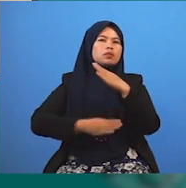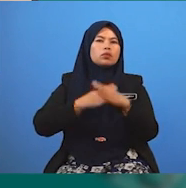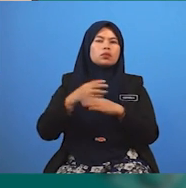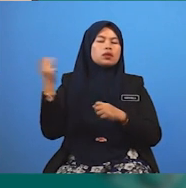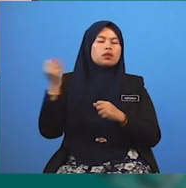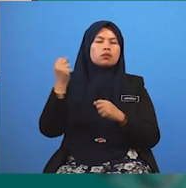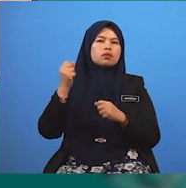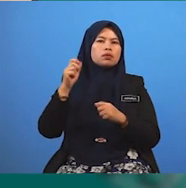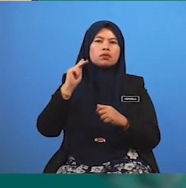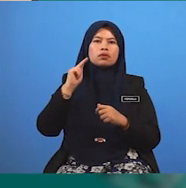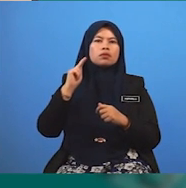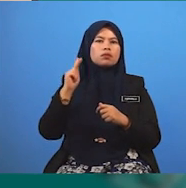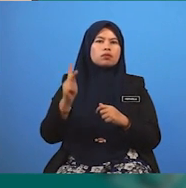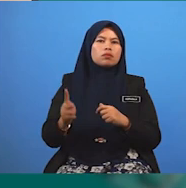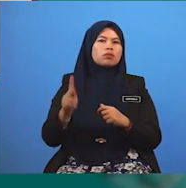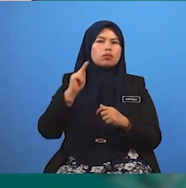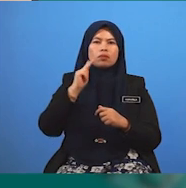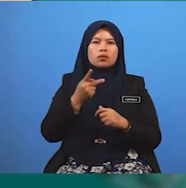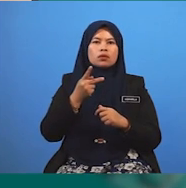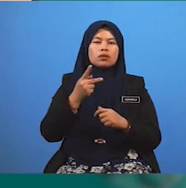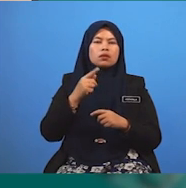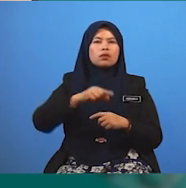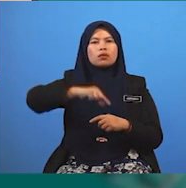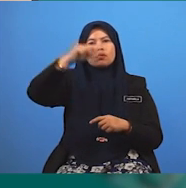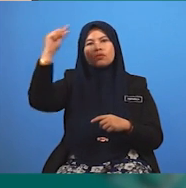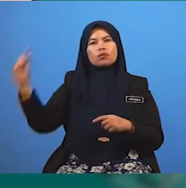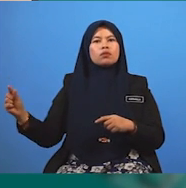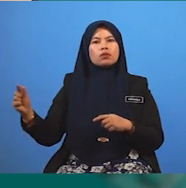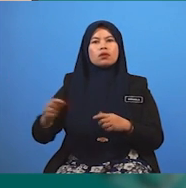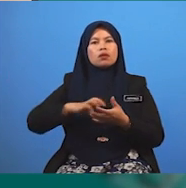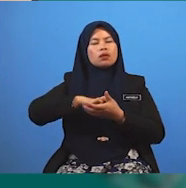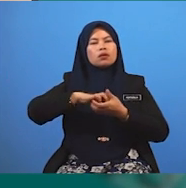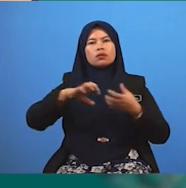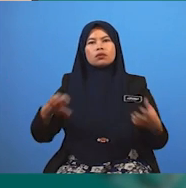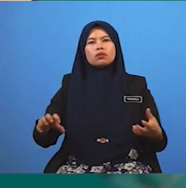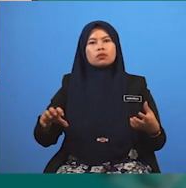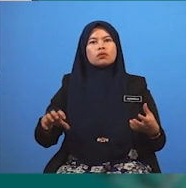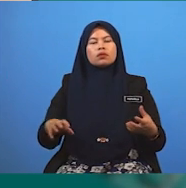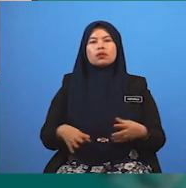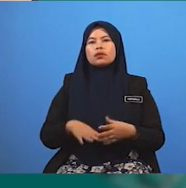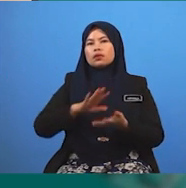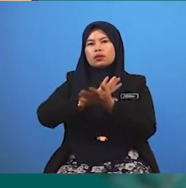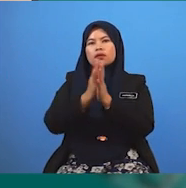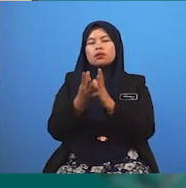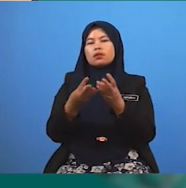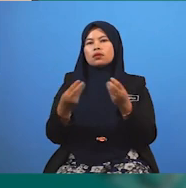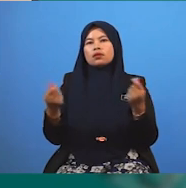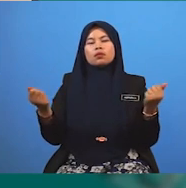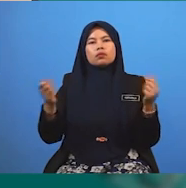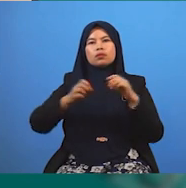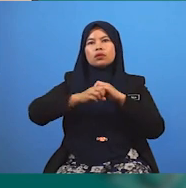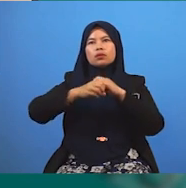dihancur sehancur-hancurnya, maka jadilah ia debu yang berterbangan dan